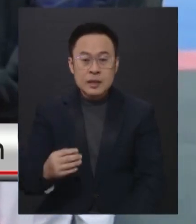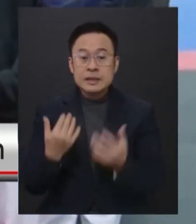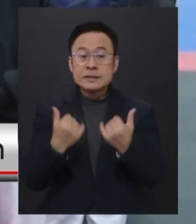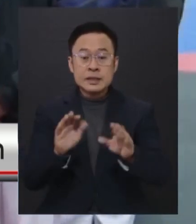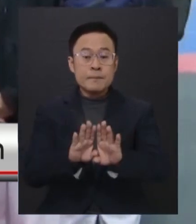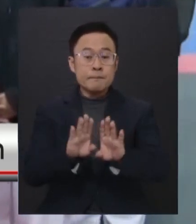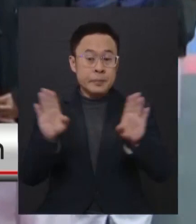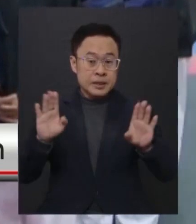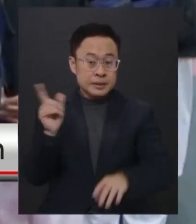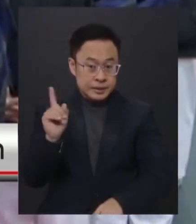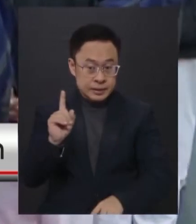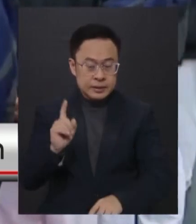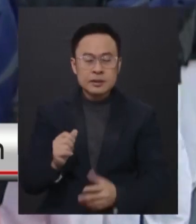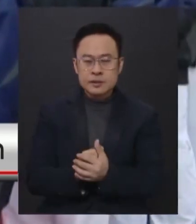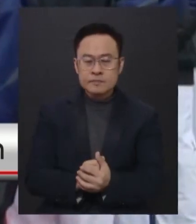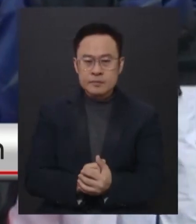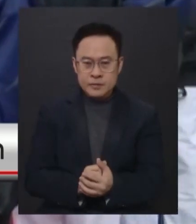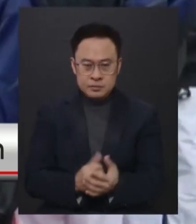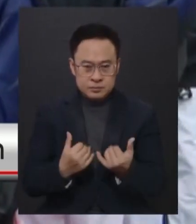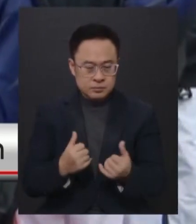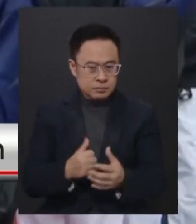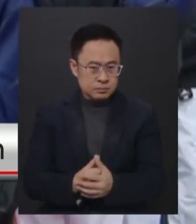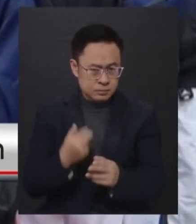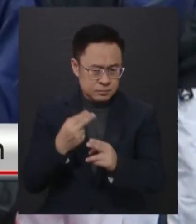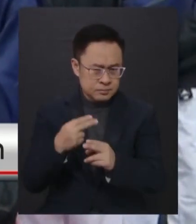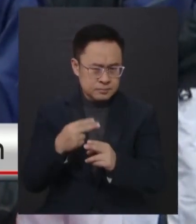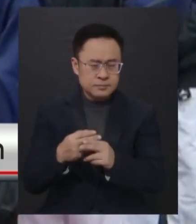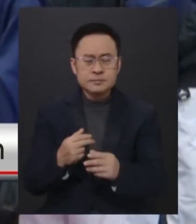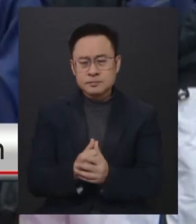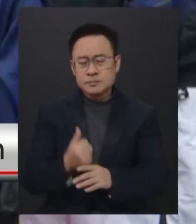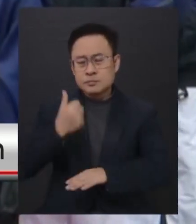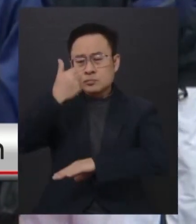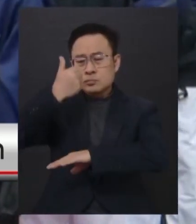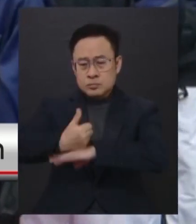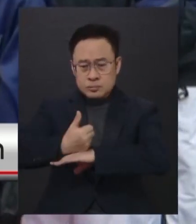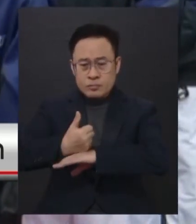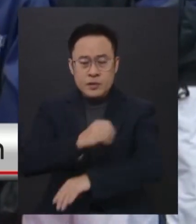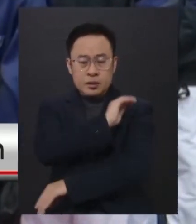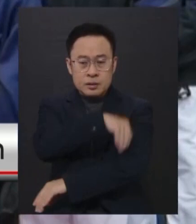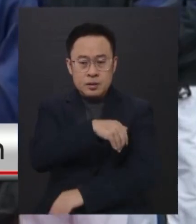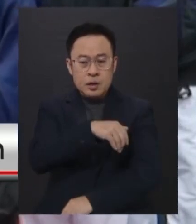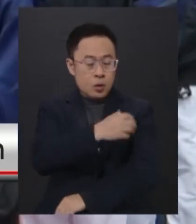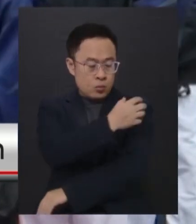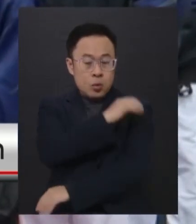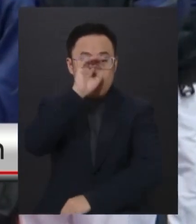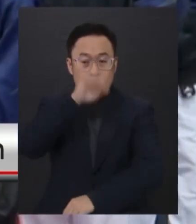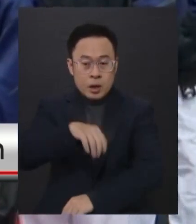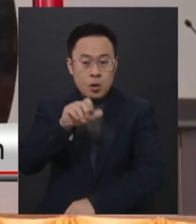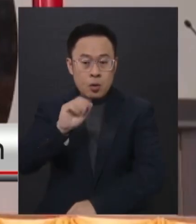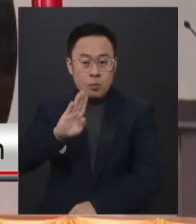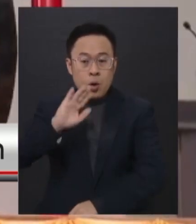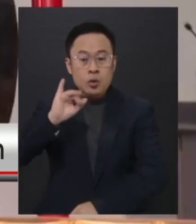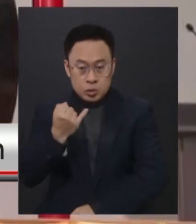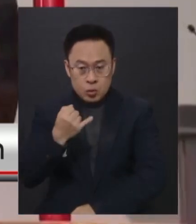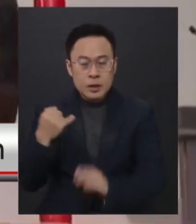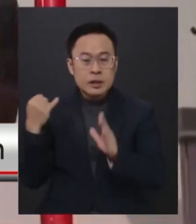การเปิดการแข่งขันนะก็มีนายดร.ยุทธนาศรีตบุตรค่ะนายกองค์การบริหารส่วนจังหวัดหนองคายมาเป็นประธานเปิดพิธีพร้อมด้วยโ